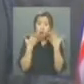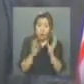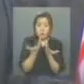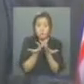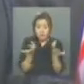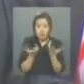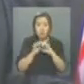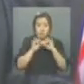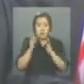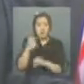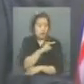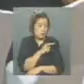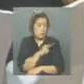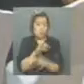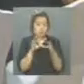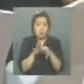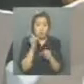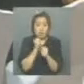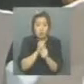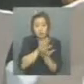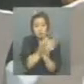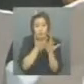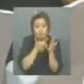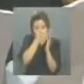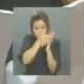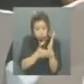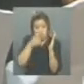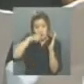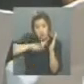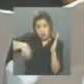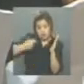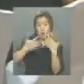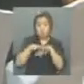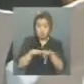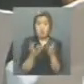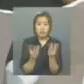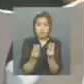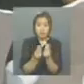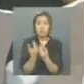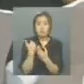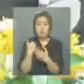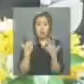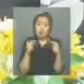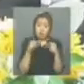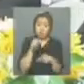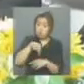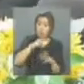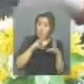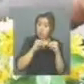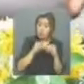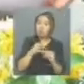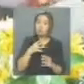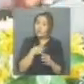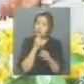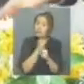นเพื่อรับผิดชอบในการจัดทำแผนที่นอกจากนี้ในที่ประชุมยังได้มีการพิจารณาถึงการทำแนวเขตบริเวณ